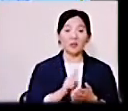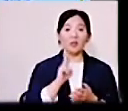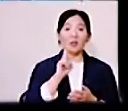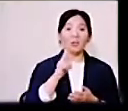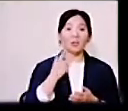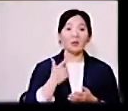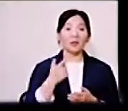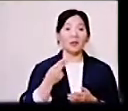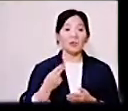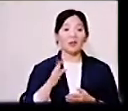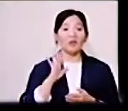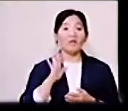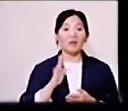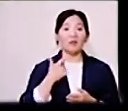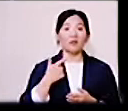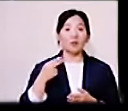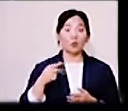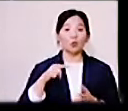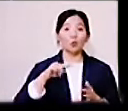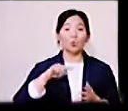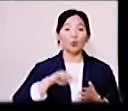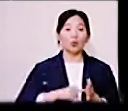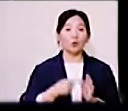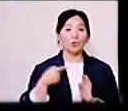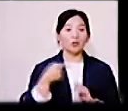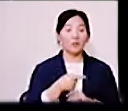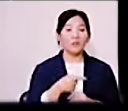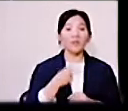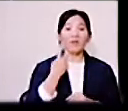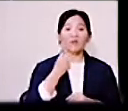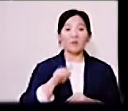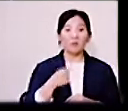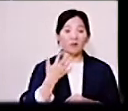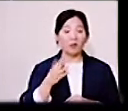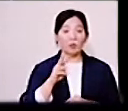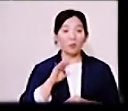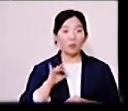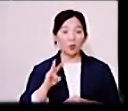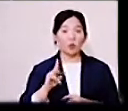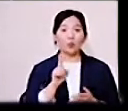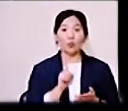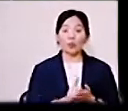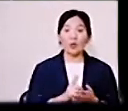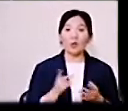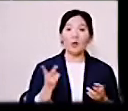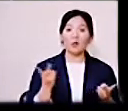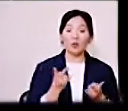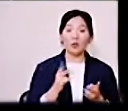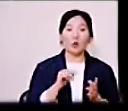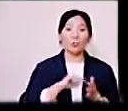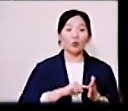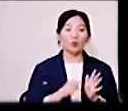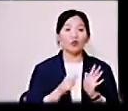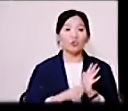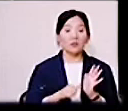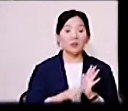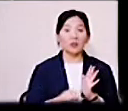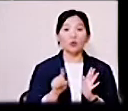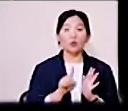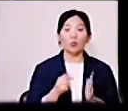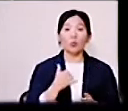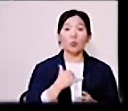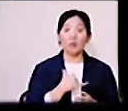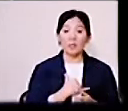в герцы, умножив на 1000, и 2,5 минуты нам нужно обязательно умножить на 60, чтобы у